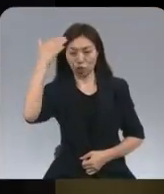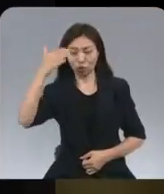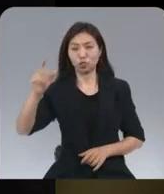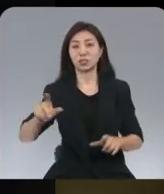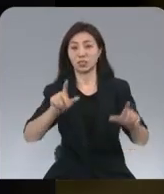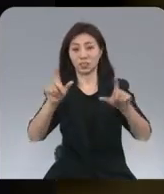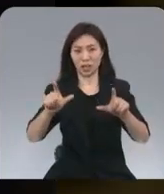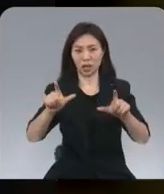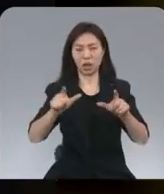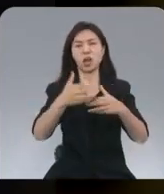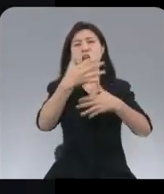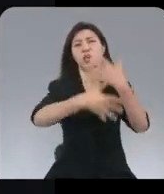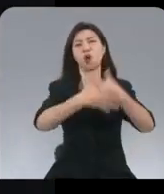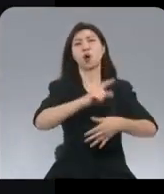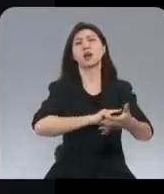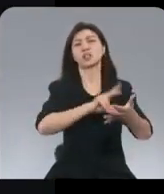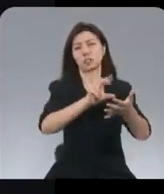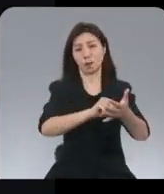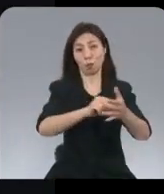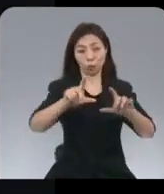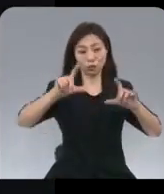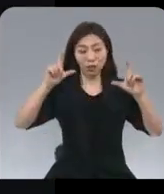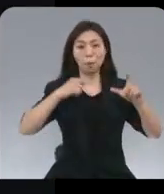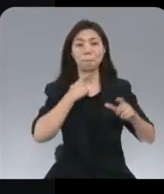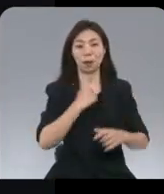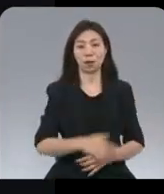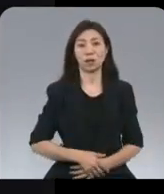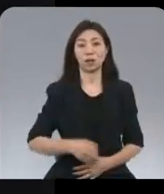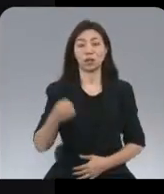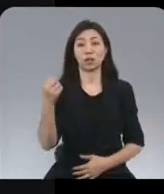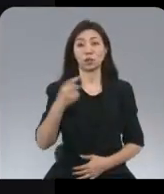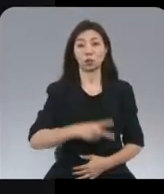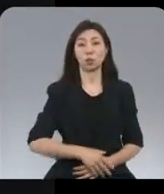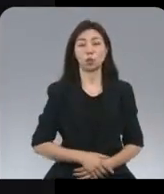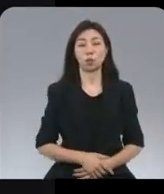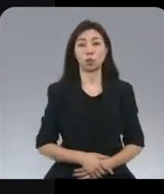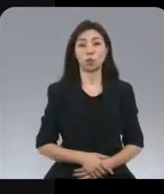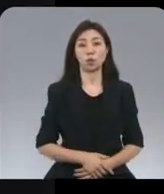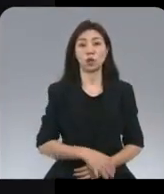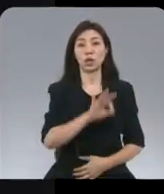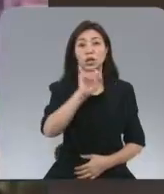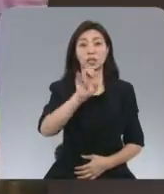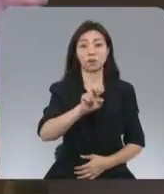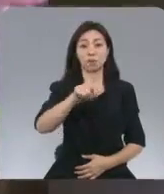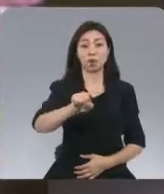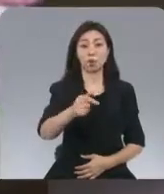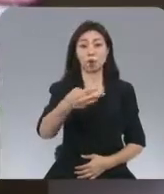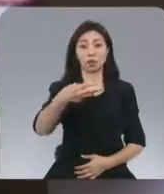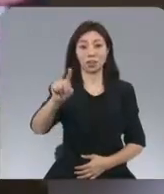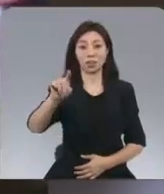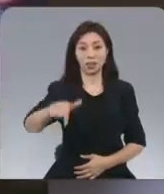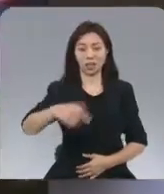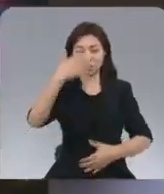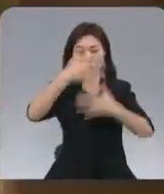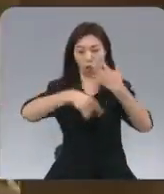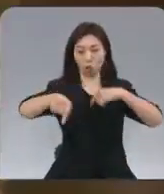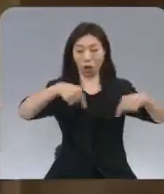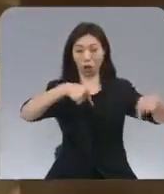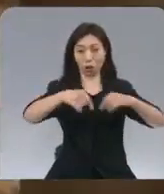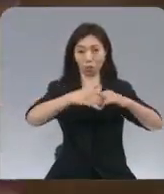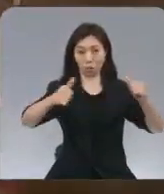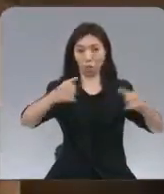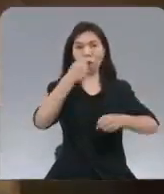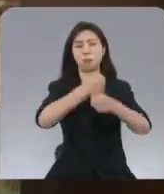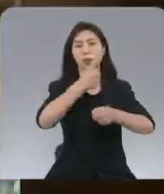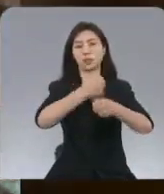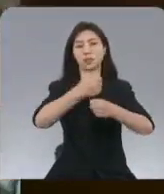sakit dia didiagnosis mengalami pendarahan intraserebral kemudian mendapatkan perawatan namun telah dalam kondisi tidak sadarkan diri hingga